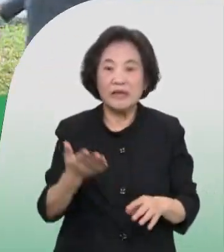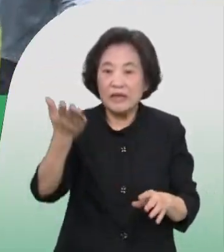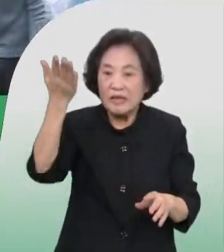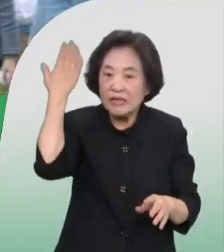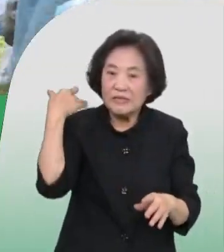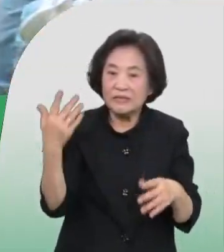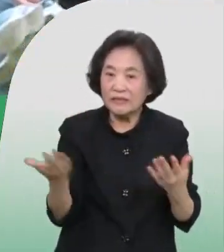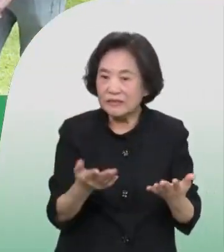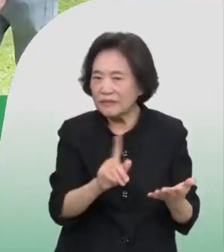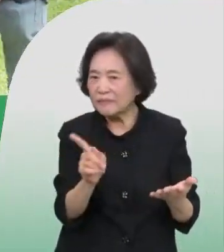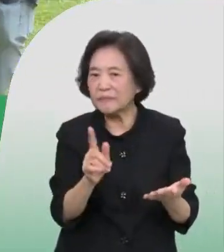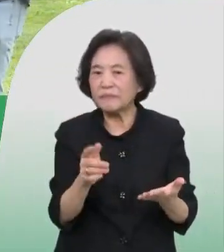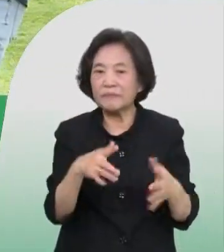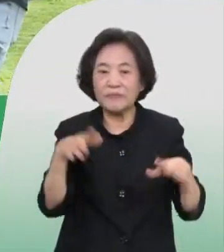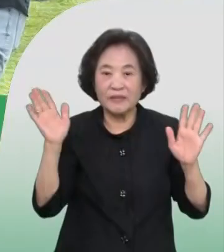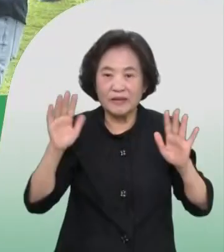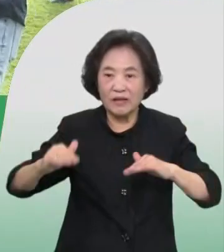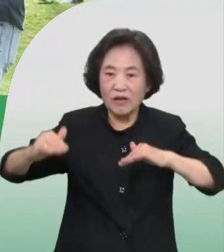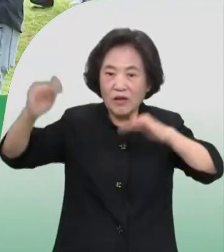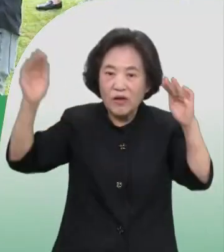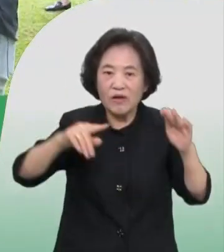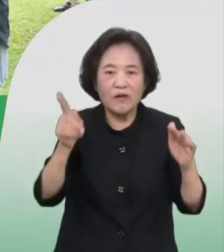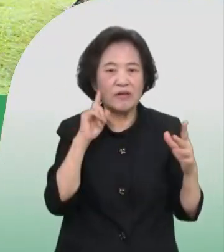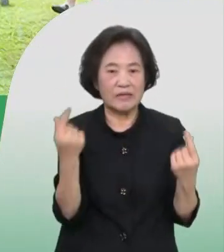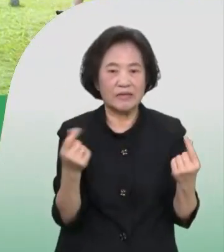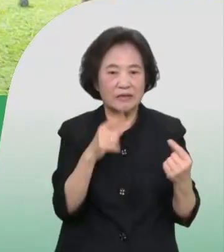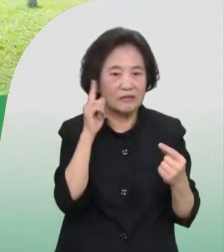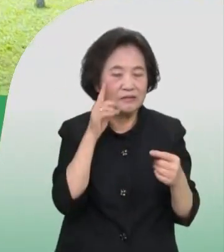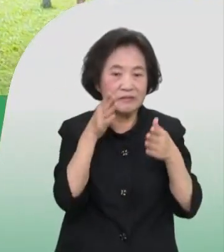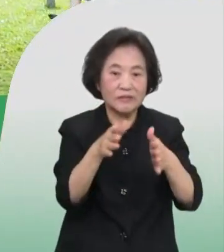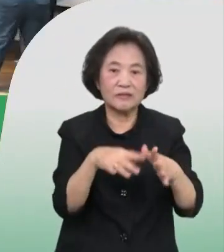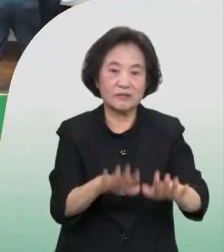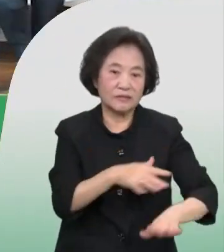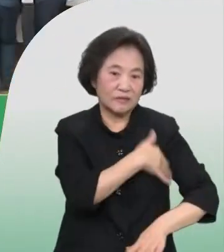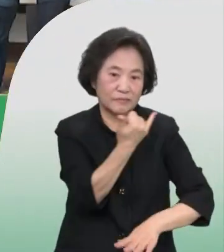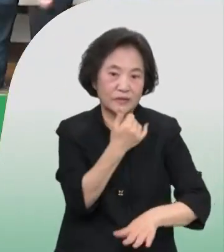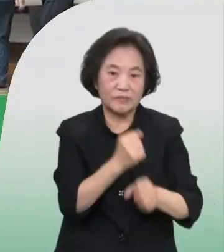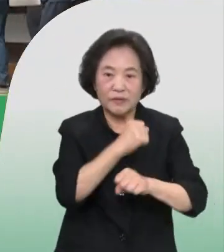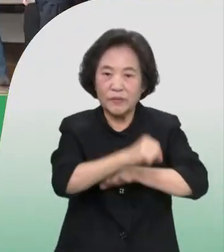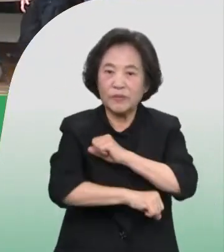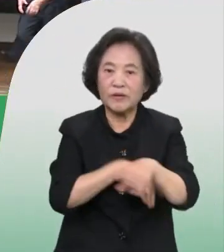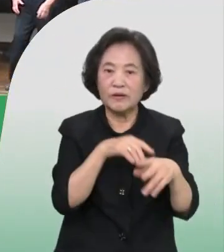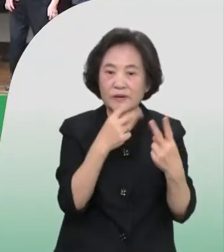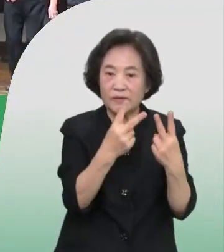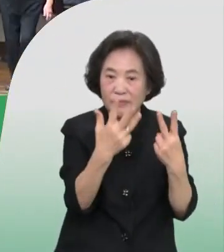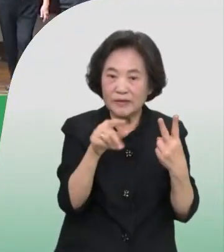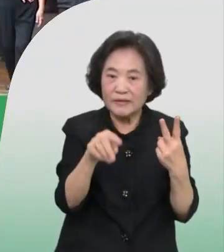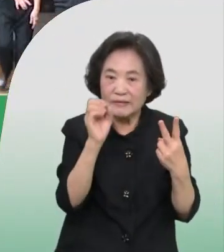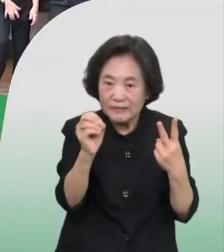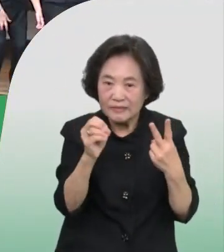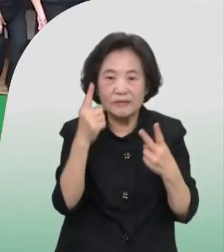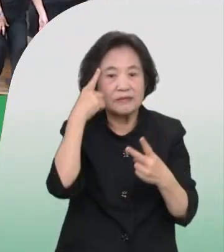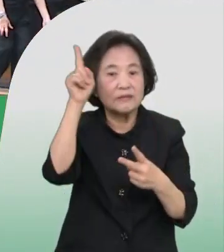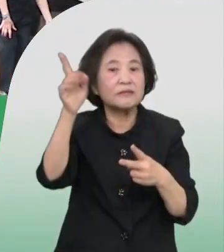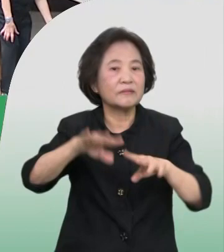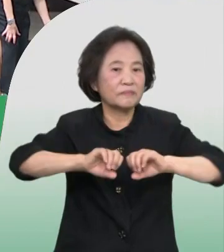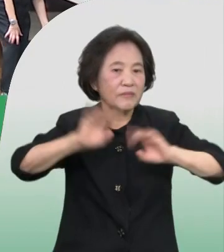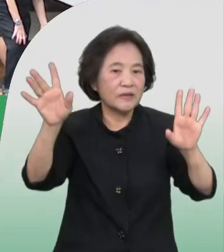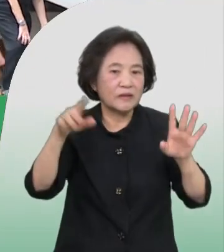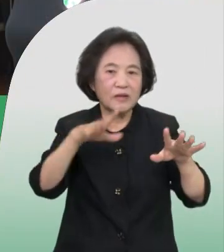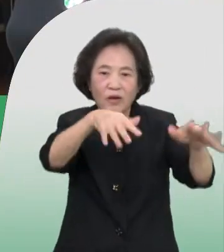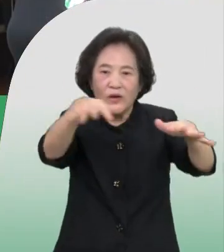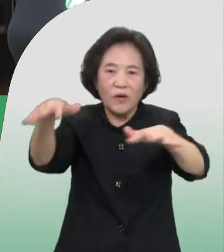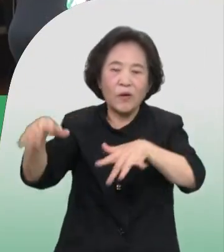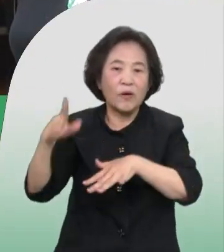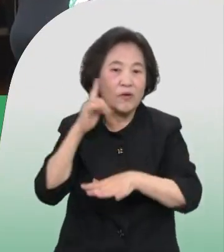是一个。 太年狮子来定拍布条，被二十四外判的二二八点点纪念行通来机构，好些民